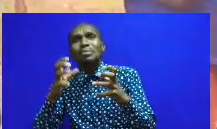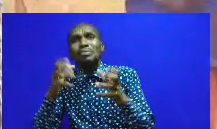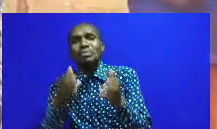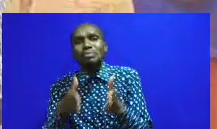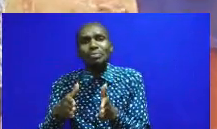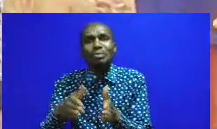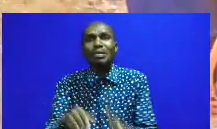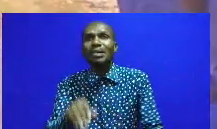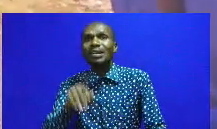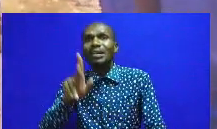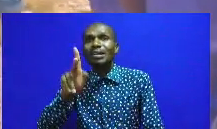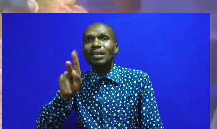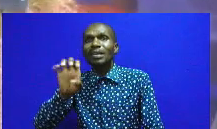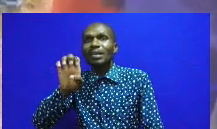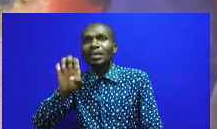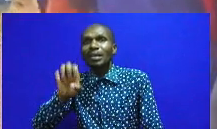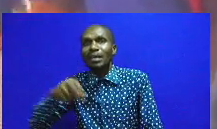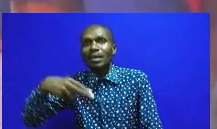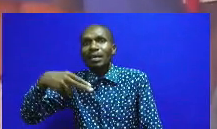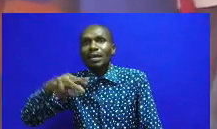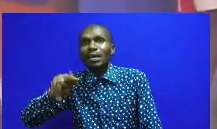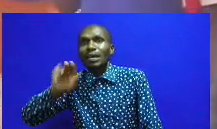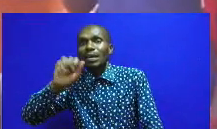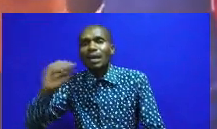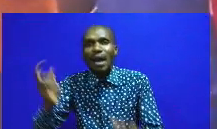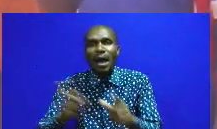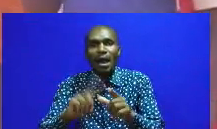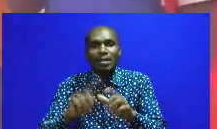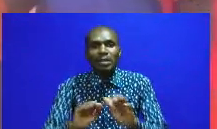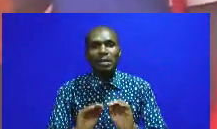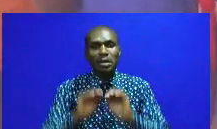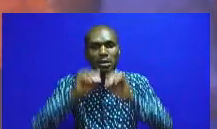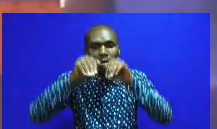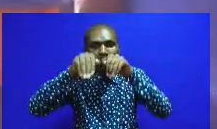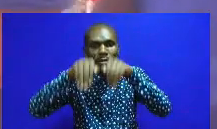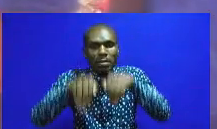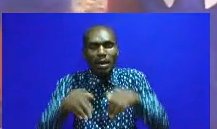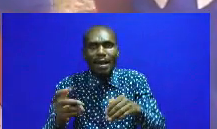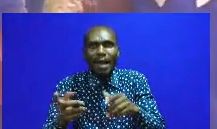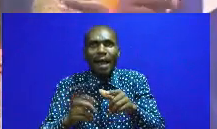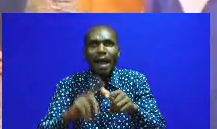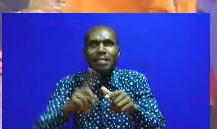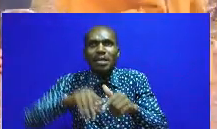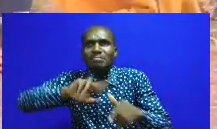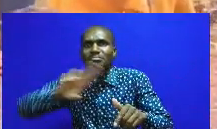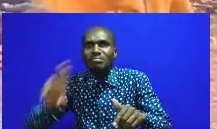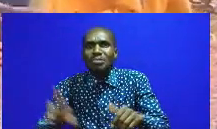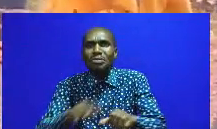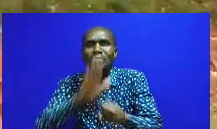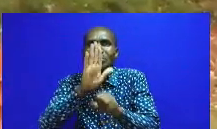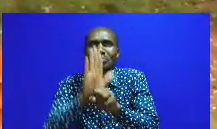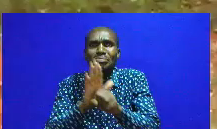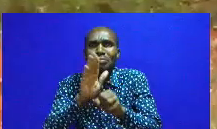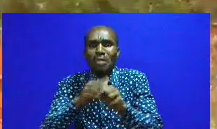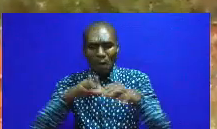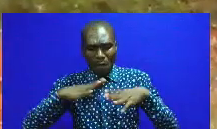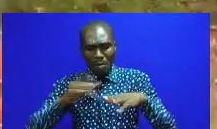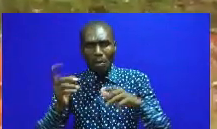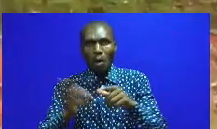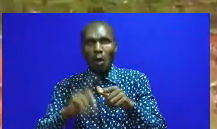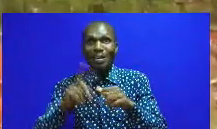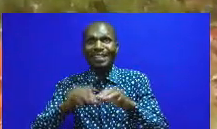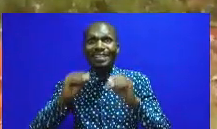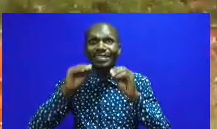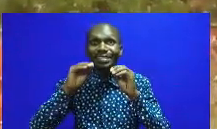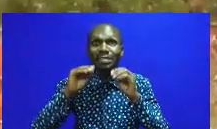paragia kena kiabe kire chibwo bia sense mwanyatieko oko bense me yunige gotume kona menyi avange amuna aboro kigo